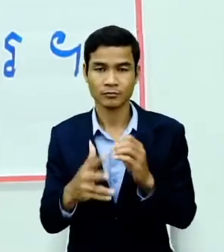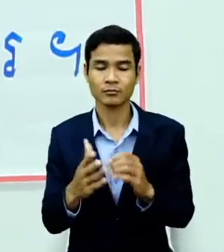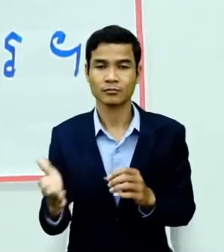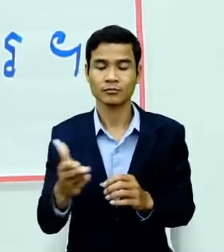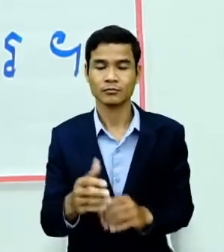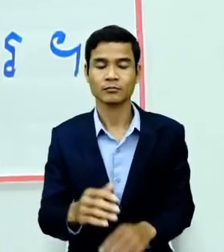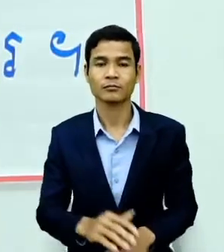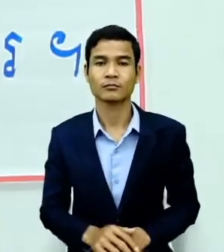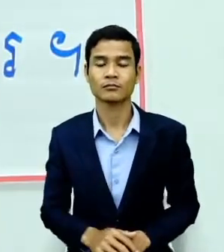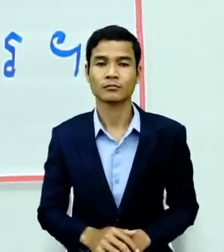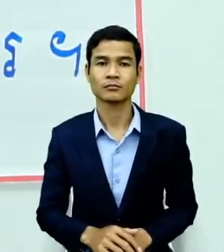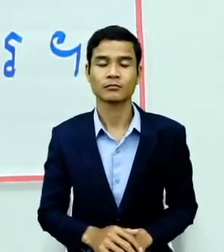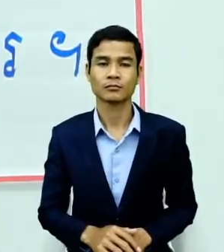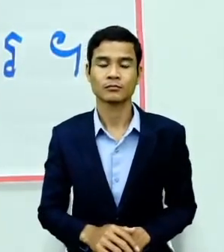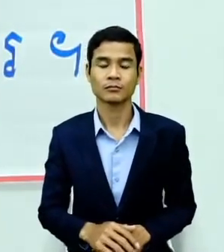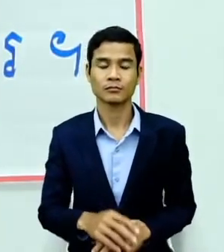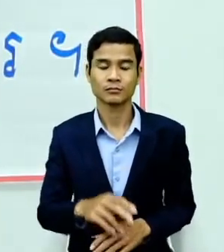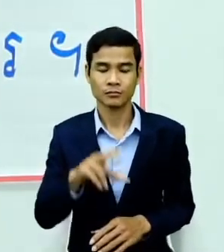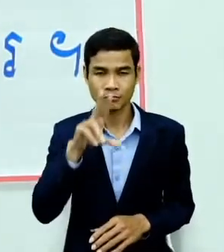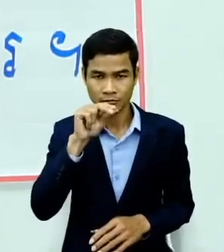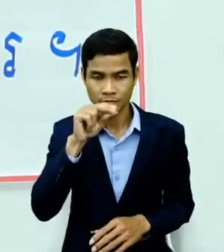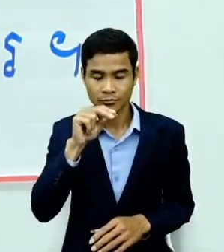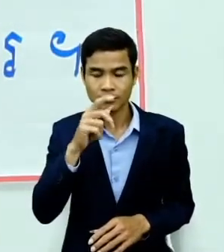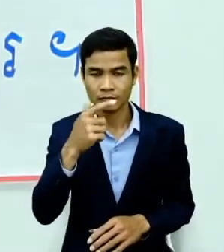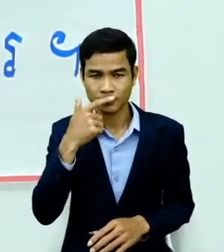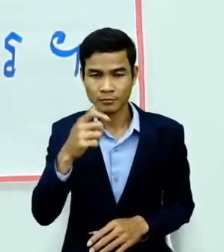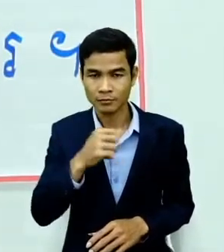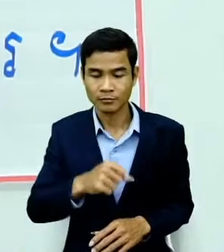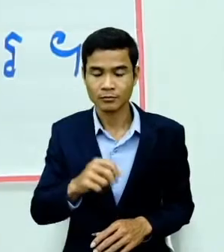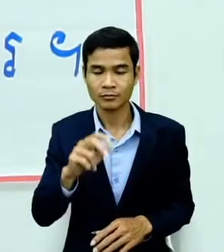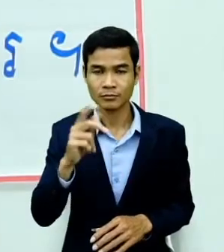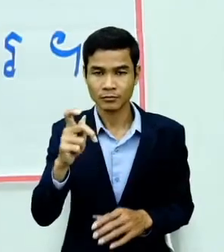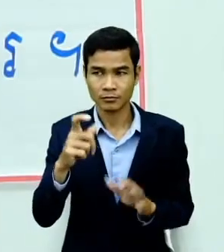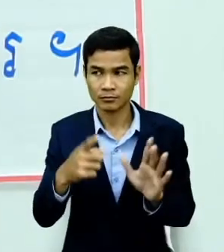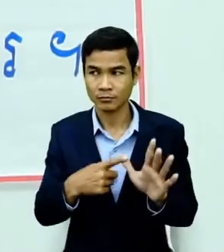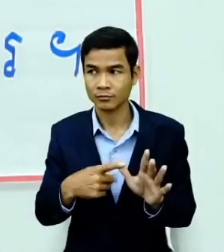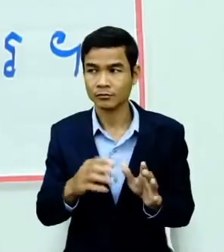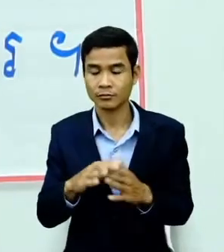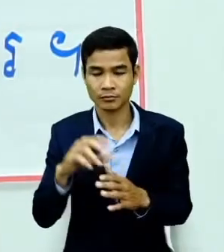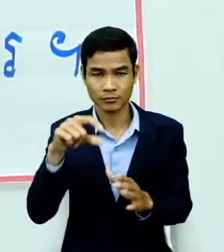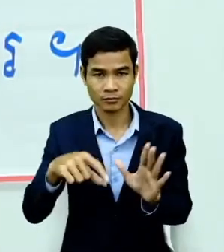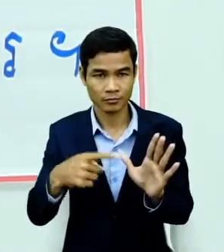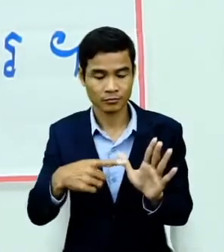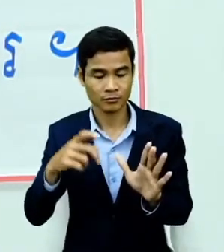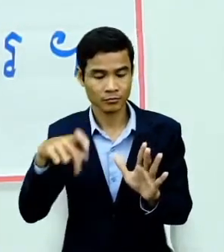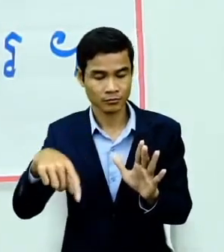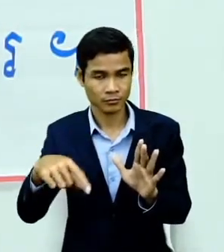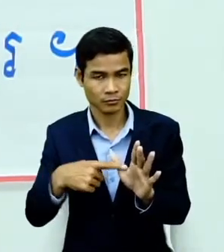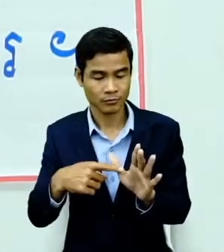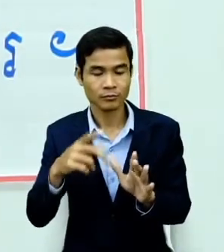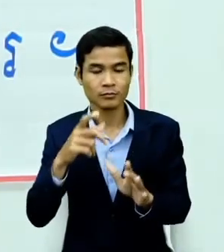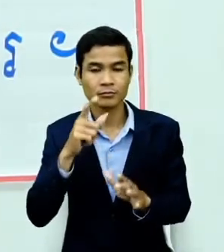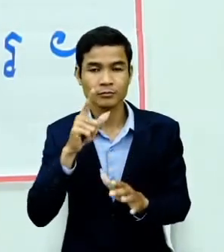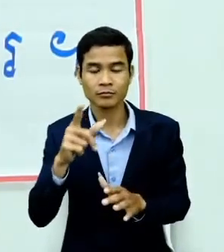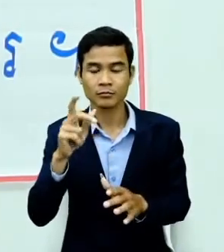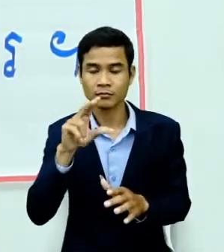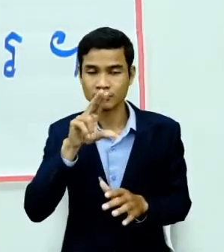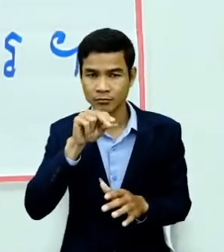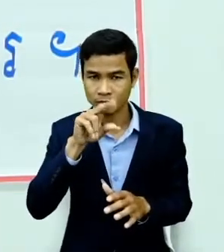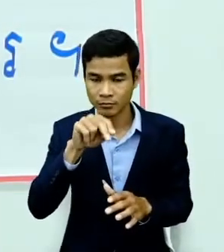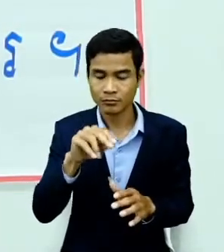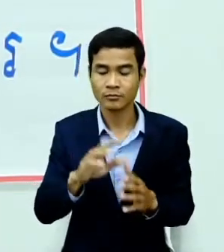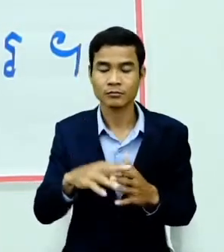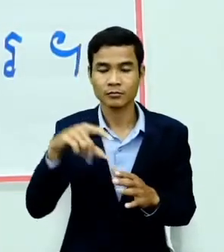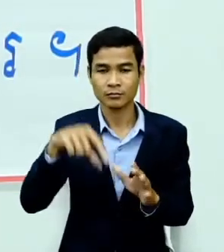1 2 3ចាប់ផ្ដើមទាតាគាកិកិជាទាកិ